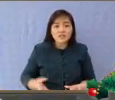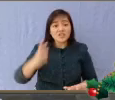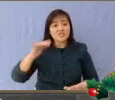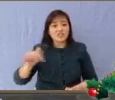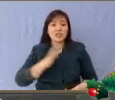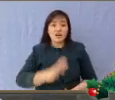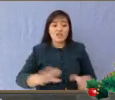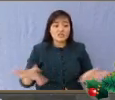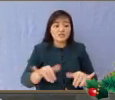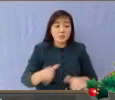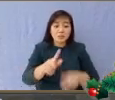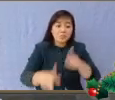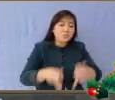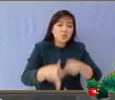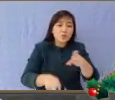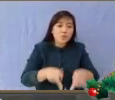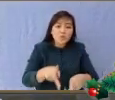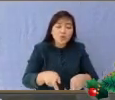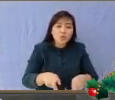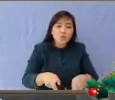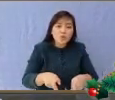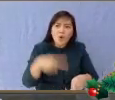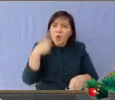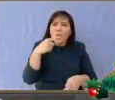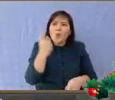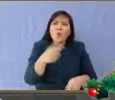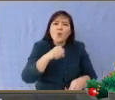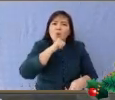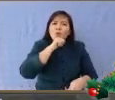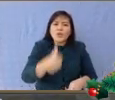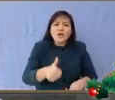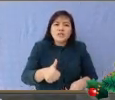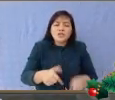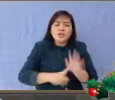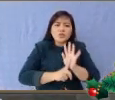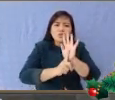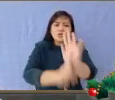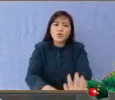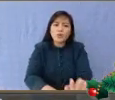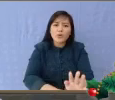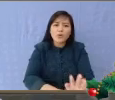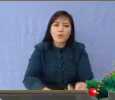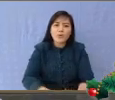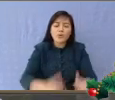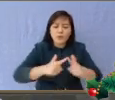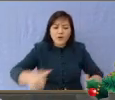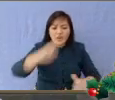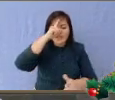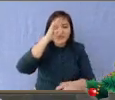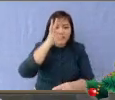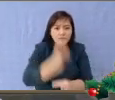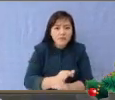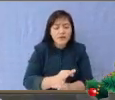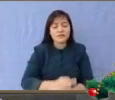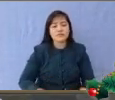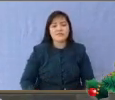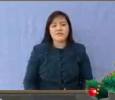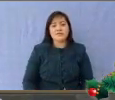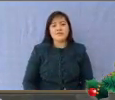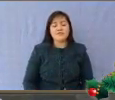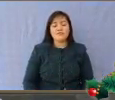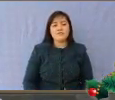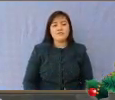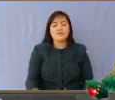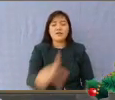David said, yeah, that's right there. Do I walk through the valley of the shadow